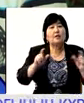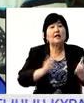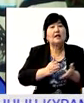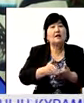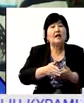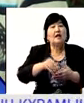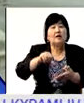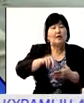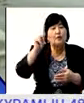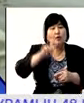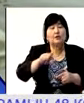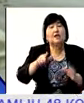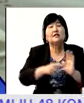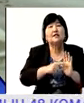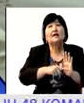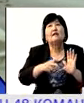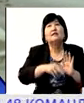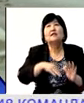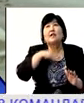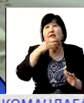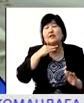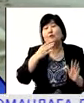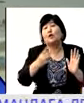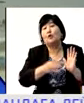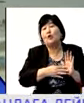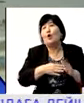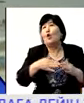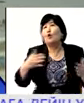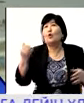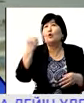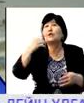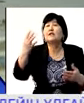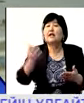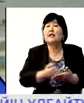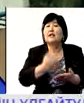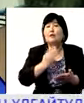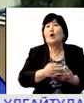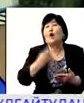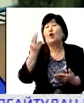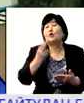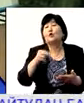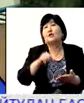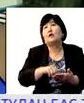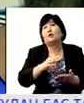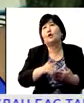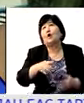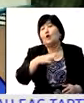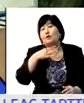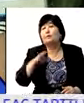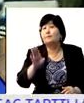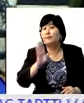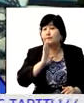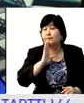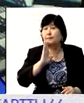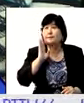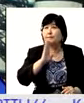оқып жүргенде осы 7-ші, 8-ші, 9-ші сыныптарда да үлкен жетістіктерге ие болды. Сурет салып отырғанда енді көбіне қыз бала